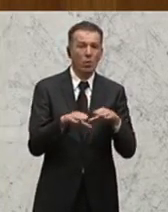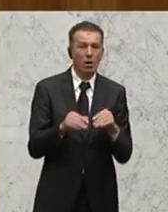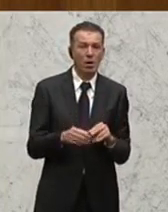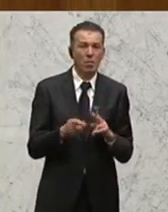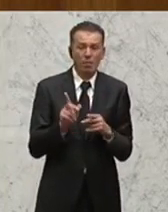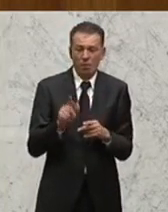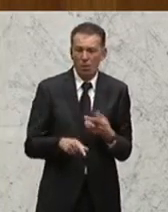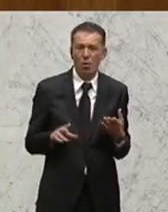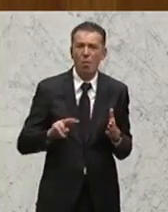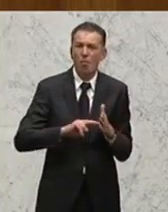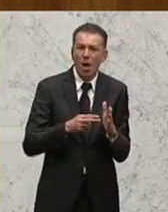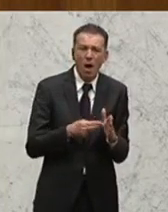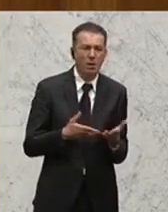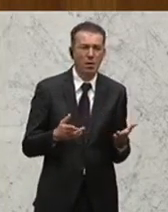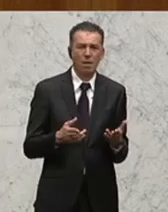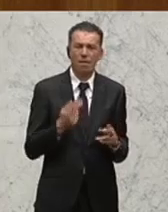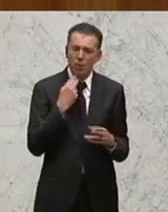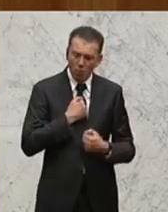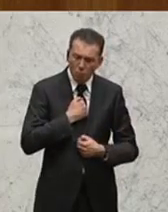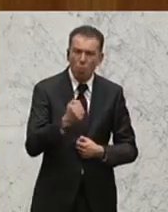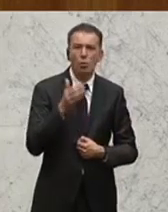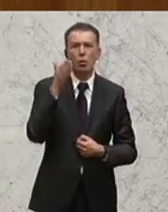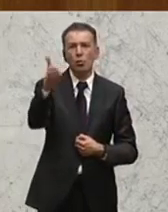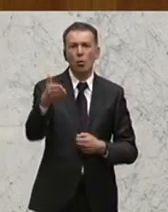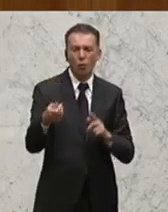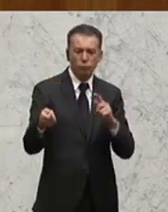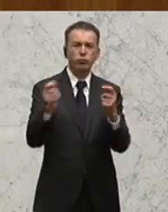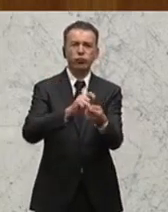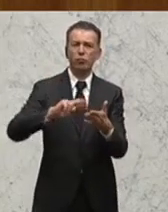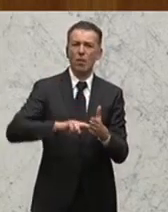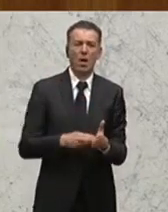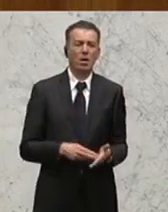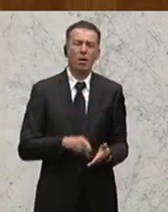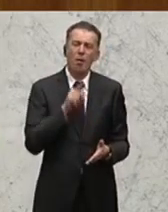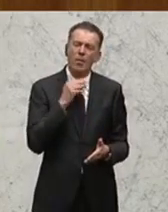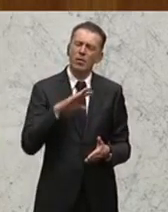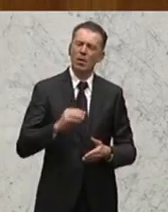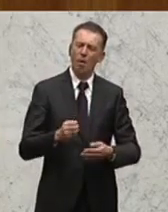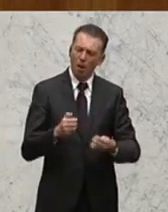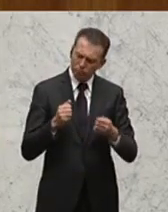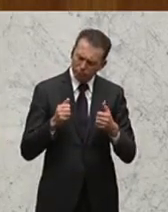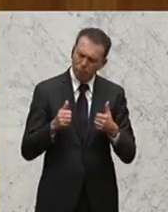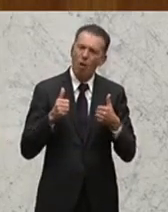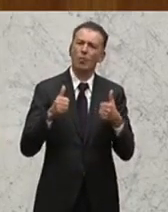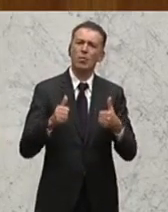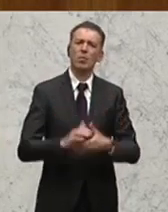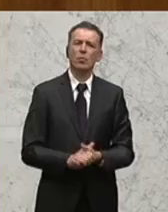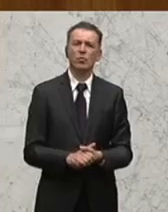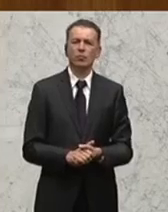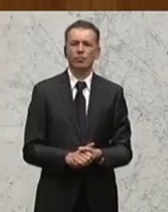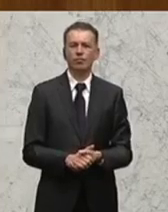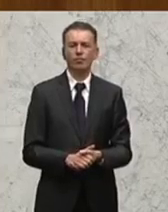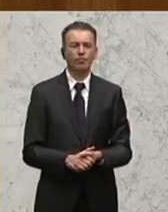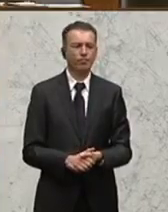etwas unternehmen? Wer sollte denn dann Zutrauen haben in die Zukunft? Wir sollten ein bisschen mehr Optimismus auch verbreiten.